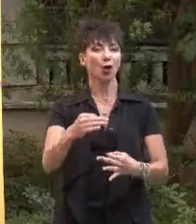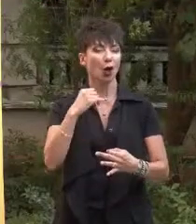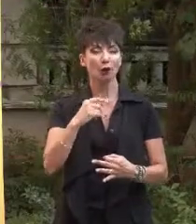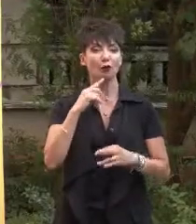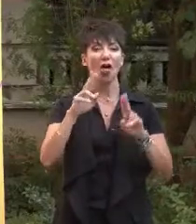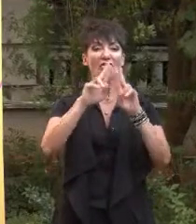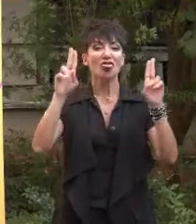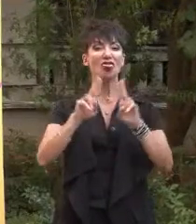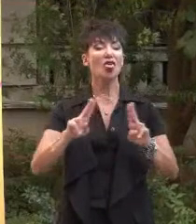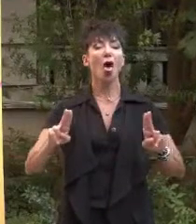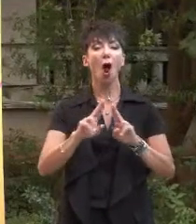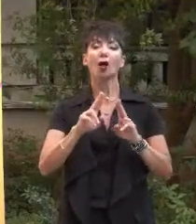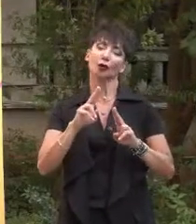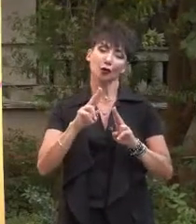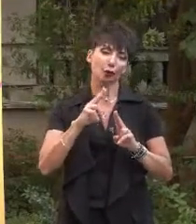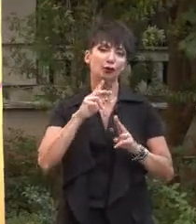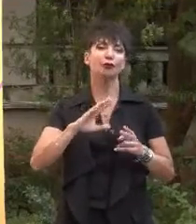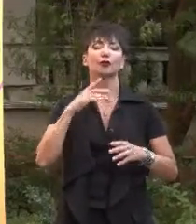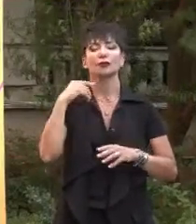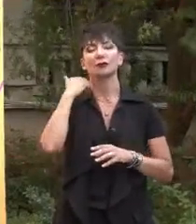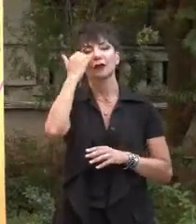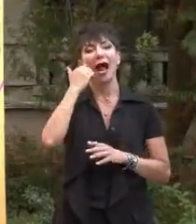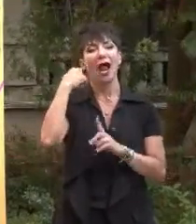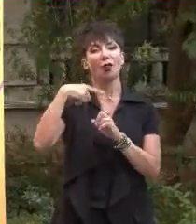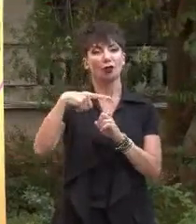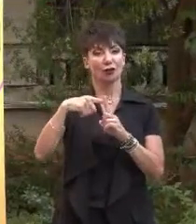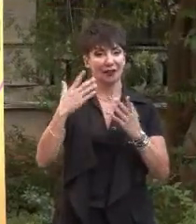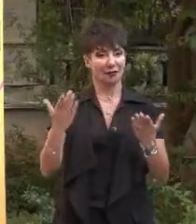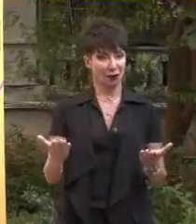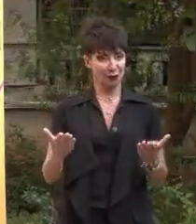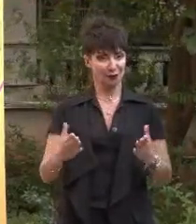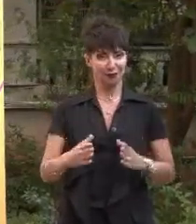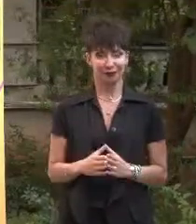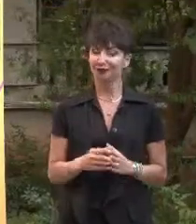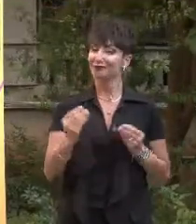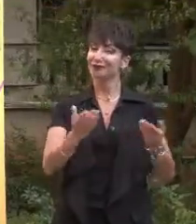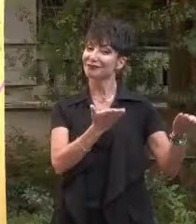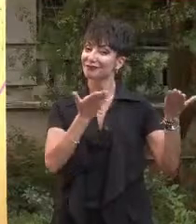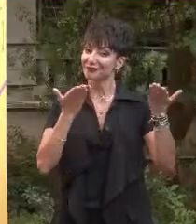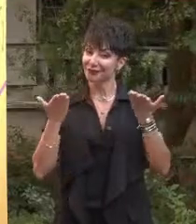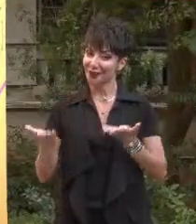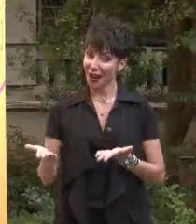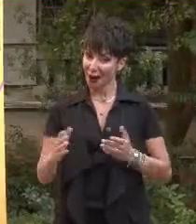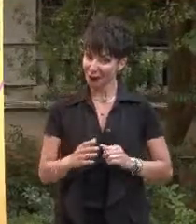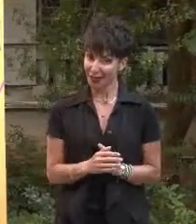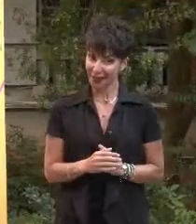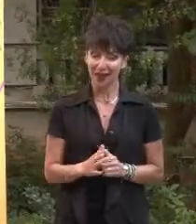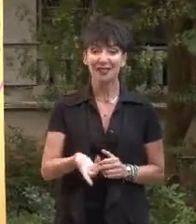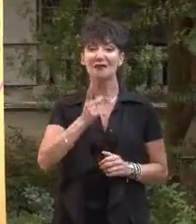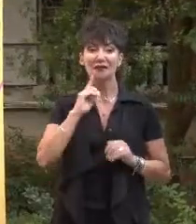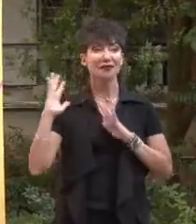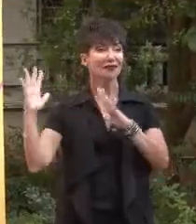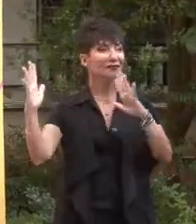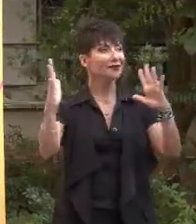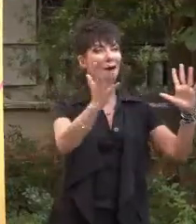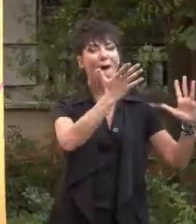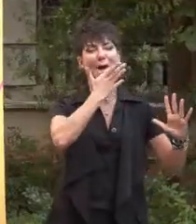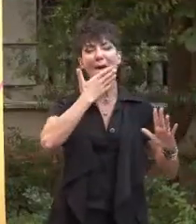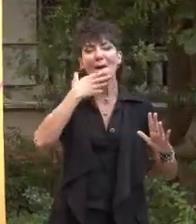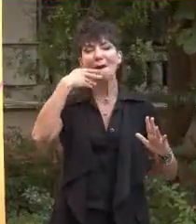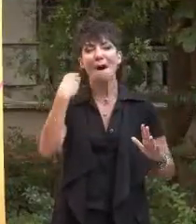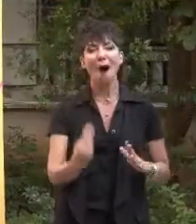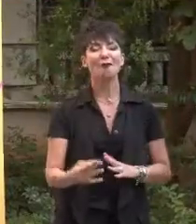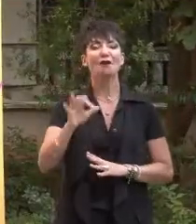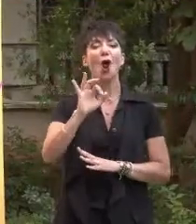της Διεθνούς Ομοσπονδίας του Ερυθρού Σταυρού. Καλώς ορίσατε στον όμορφο κήπο του Νομισματικού Μουσείου